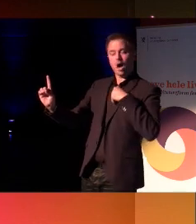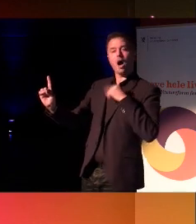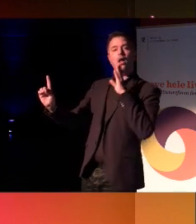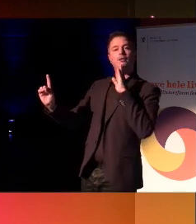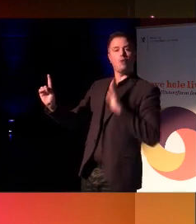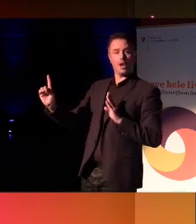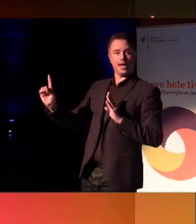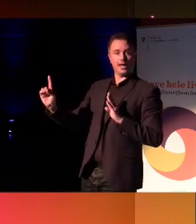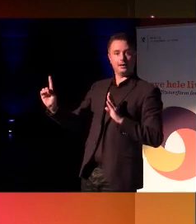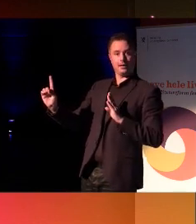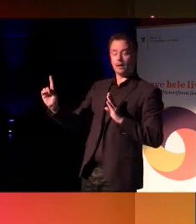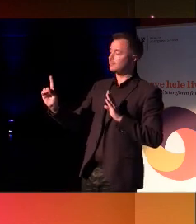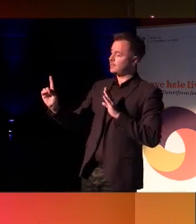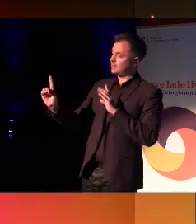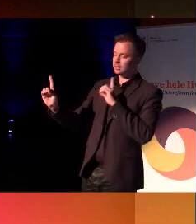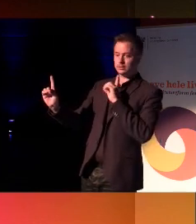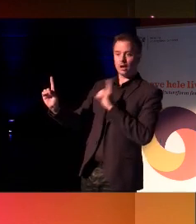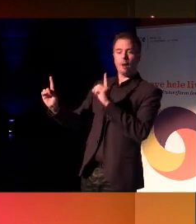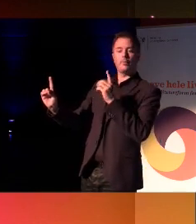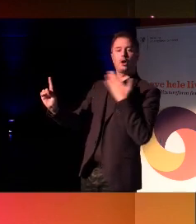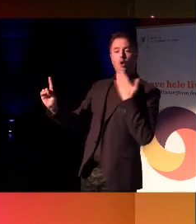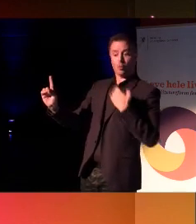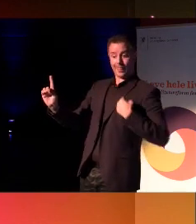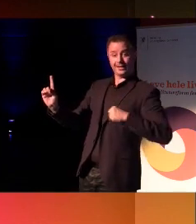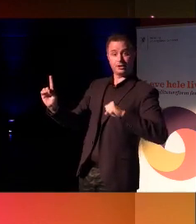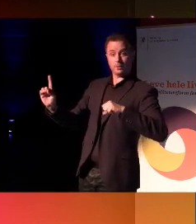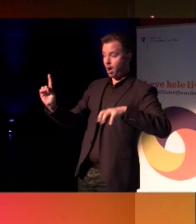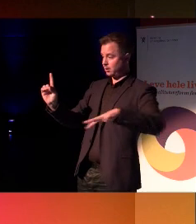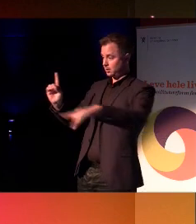Skape et godt engasjement